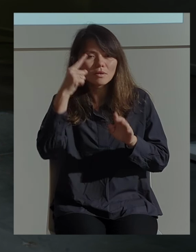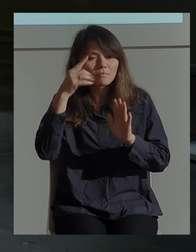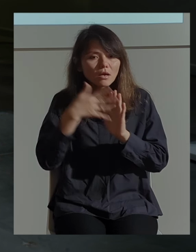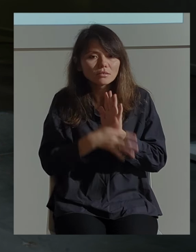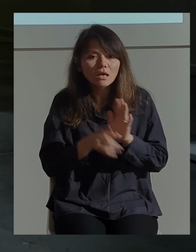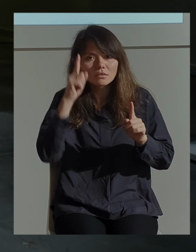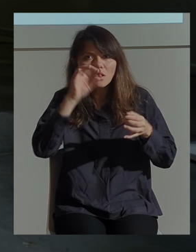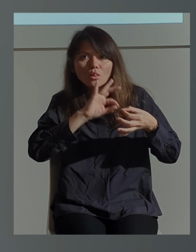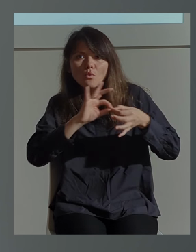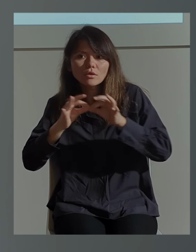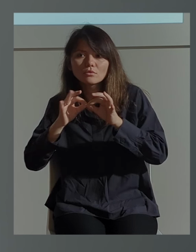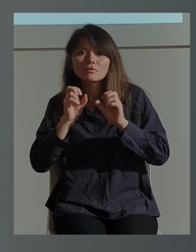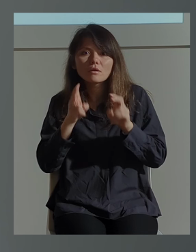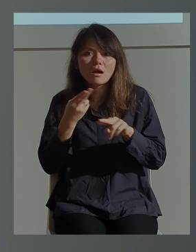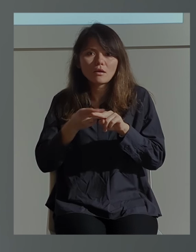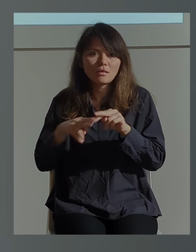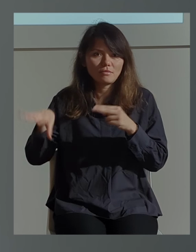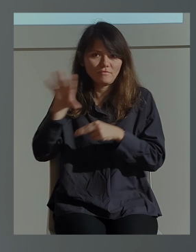пространство